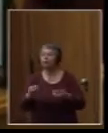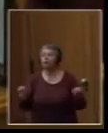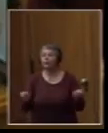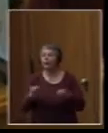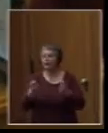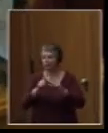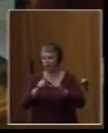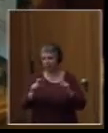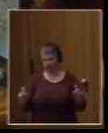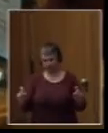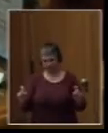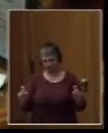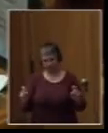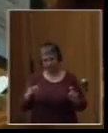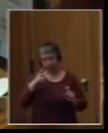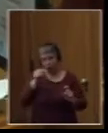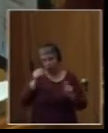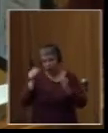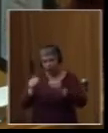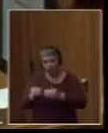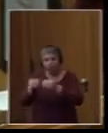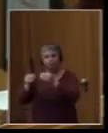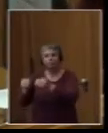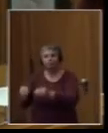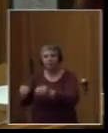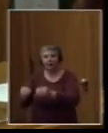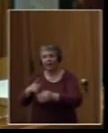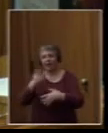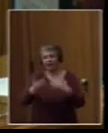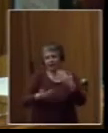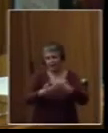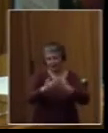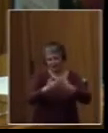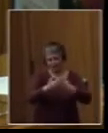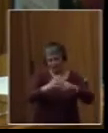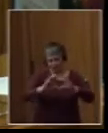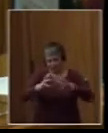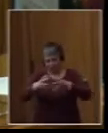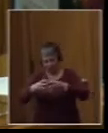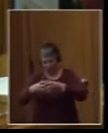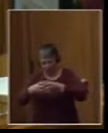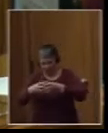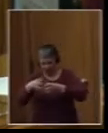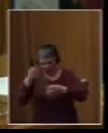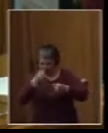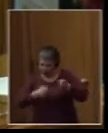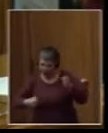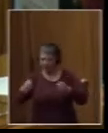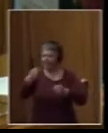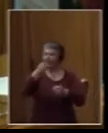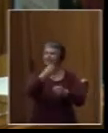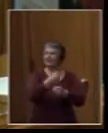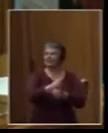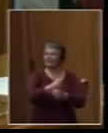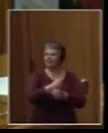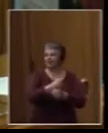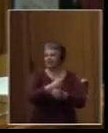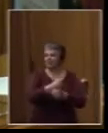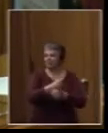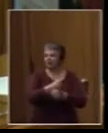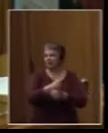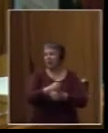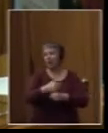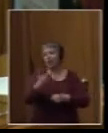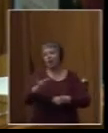επόμενο πάνελ, οι πρωινοί που λέμε να φεύγουν από το πάνελ και να πάρουν τις θέσεις τους στο κοινό και